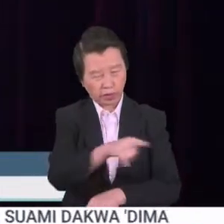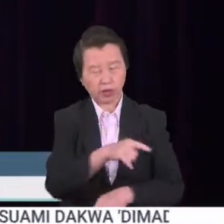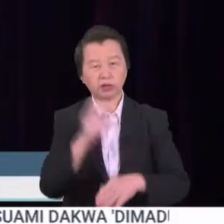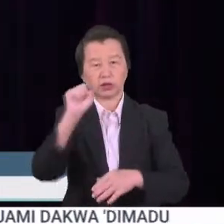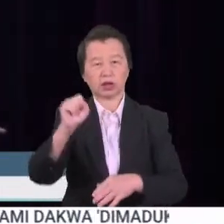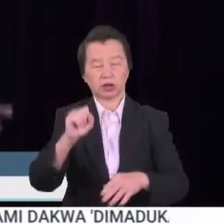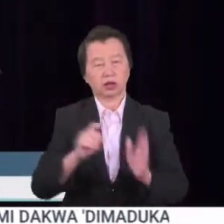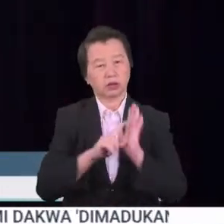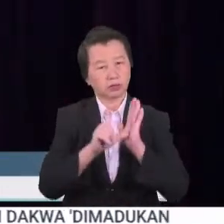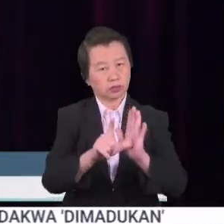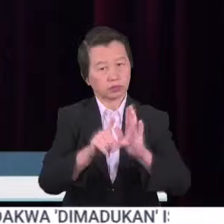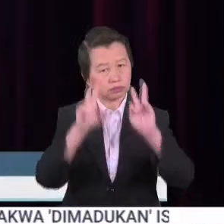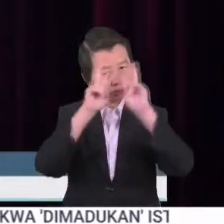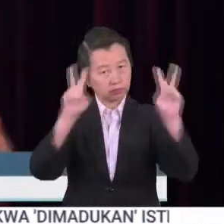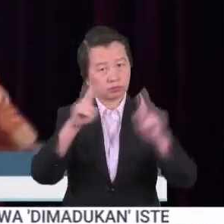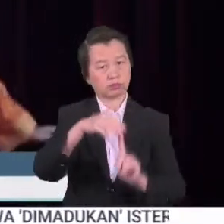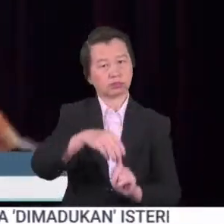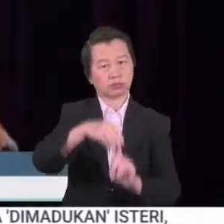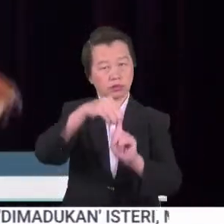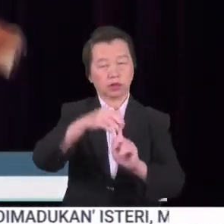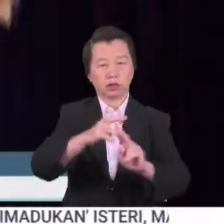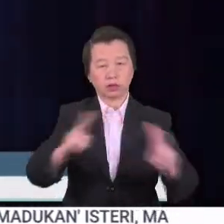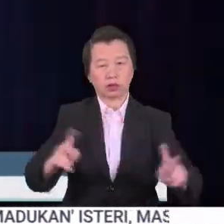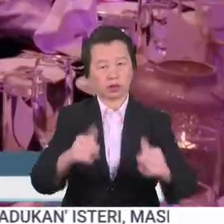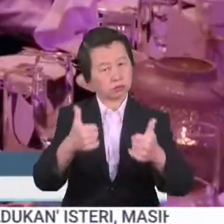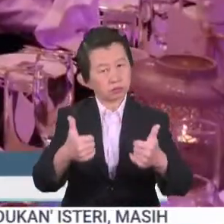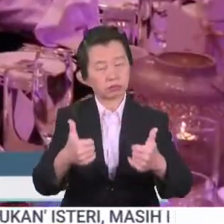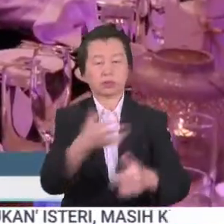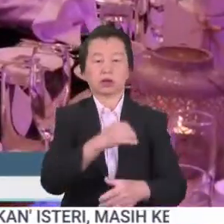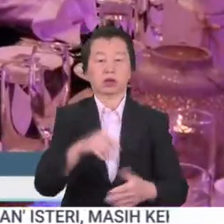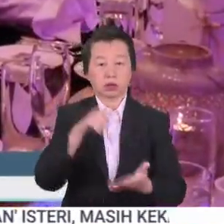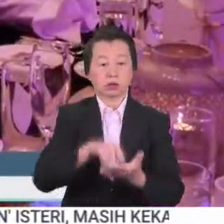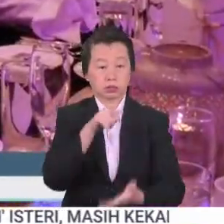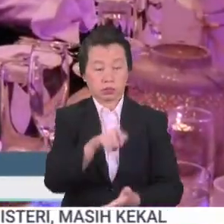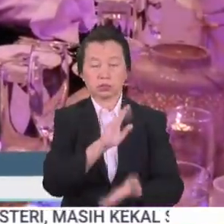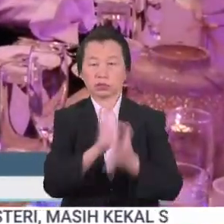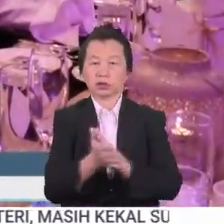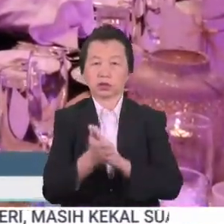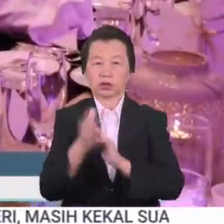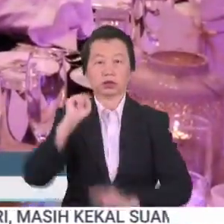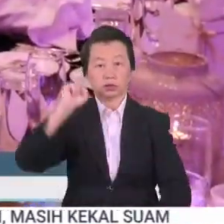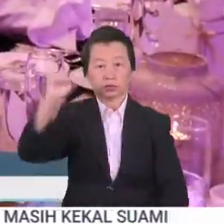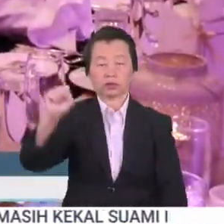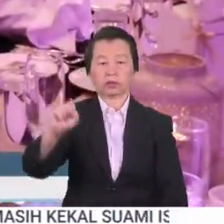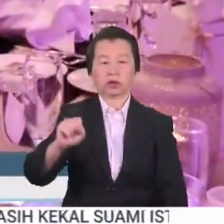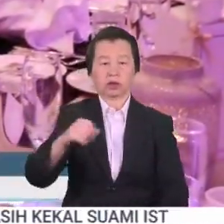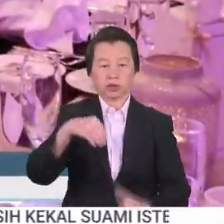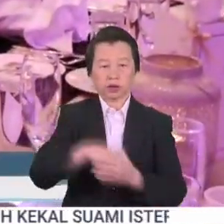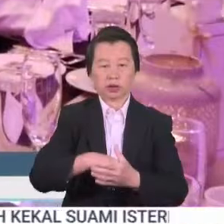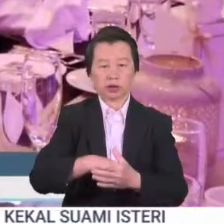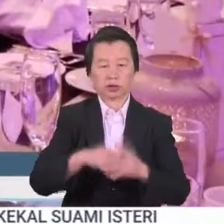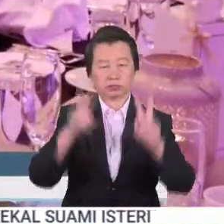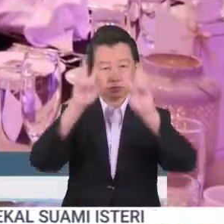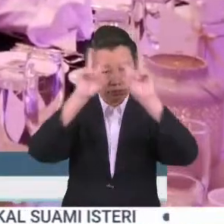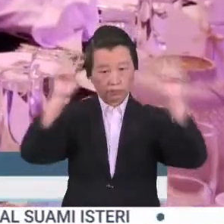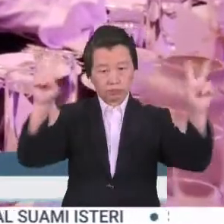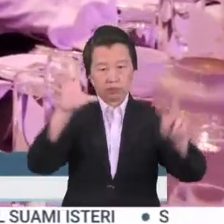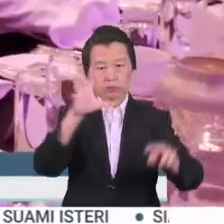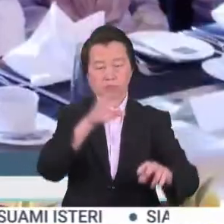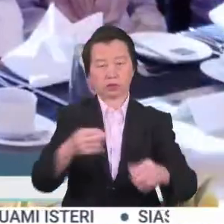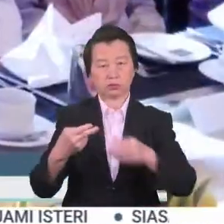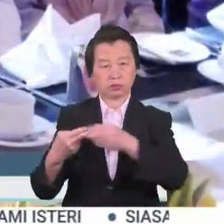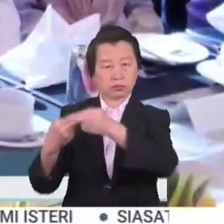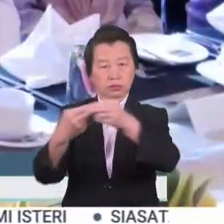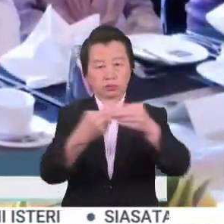keharmonian dan keunikan yang amat bernilai ia bukan sajaa menjadikan negeri ini unik dalam aspek keharmonian dan